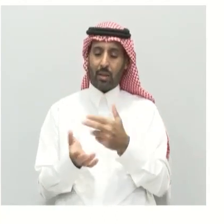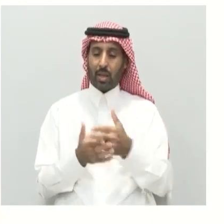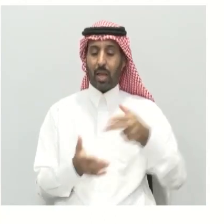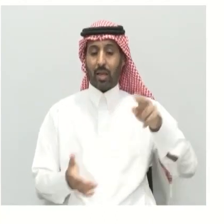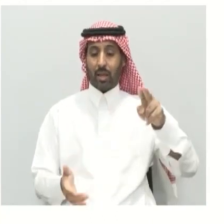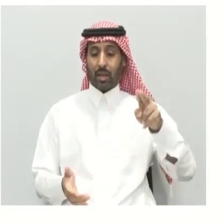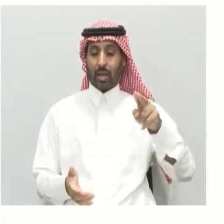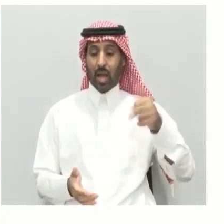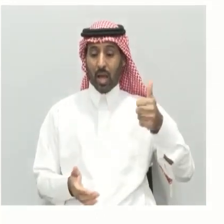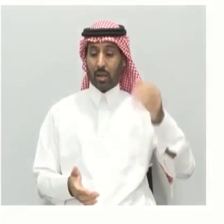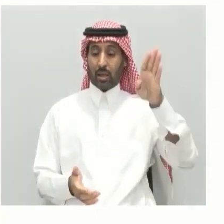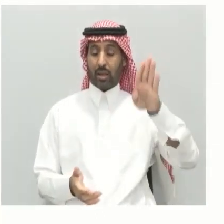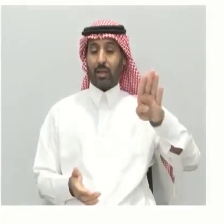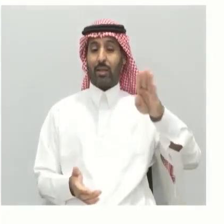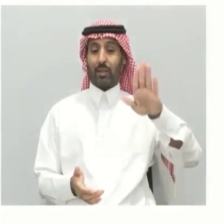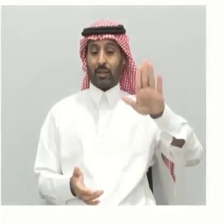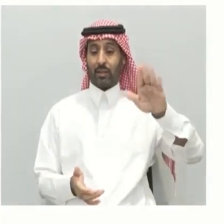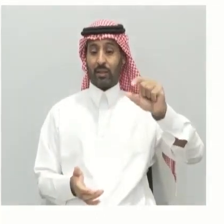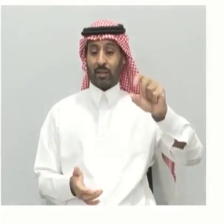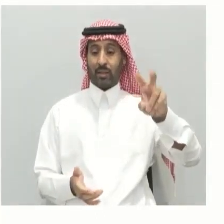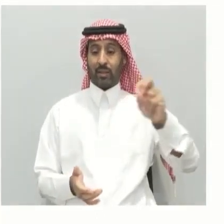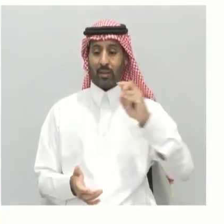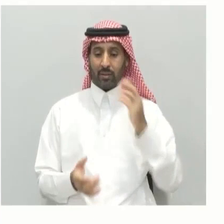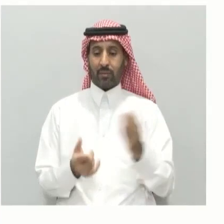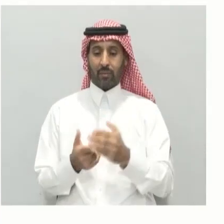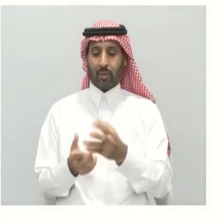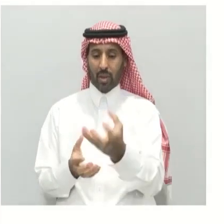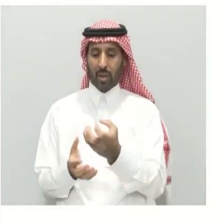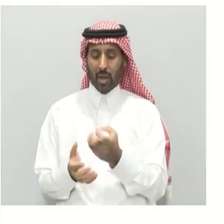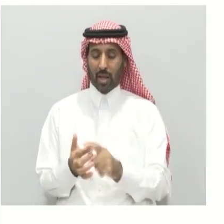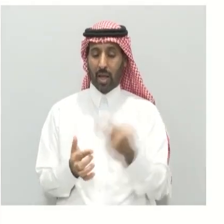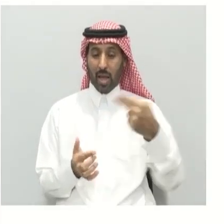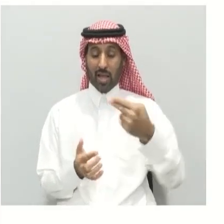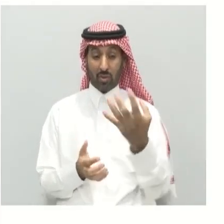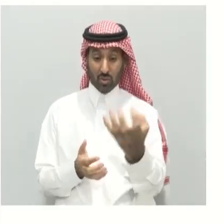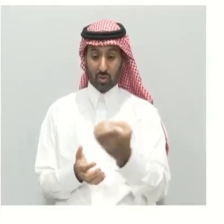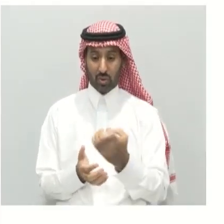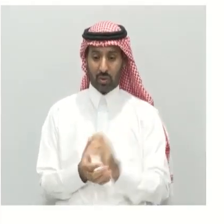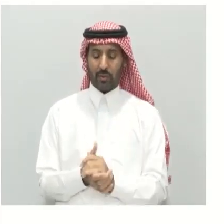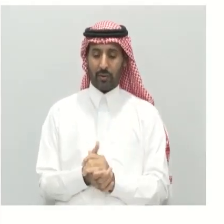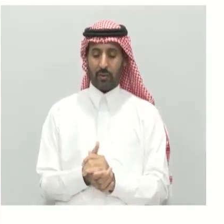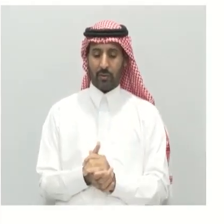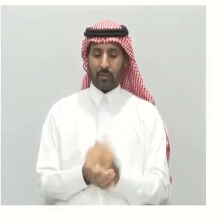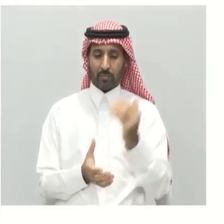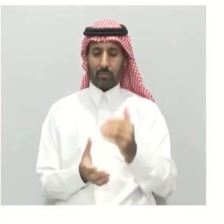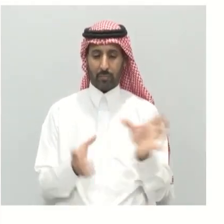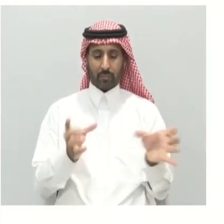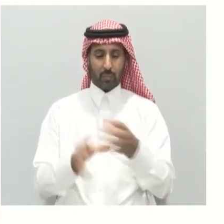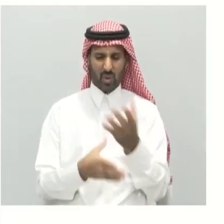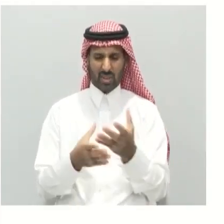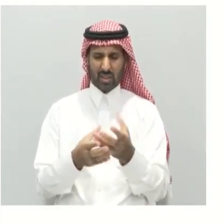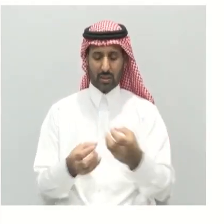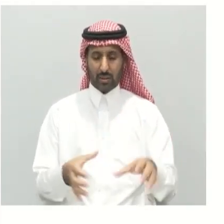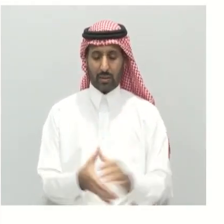الزد ان ويختزل مين ويختزل الهيدروجين اذا هذه بالنسبه لايش للمواد التي تاكسد